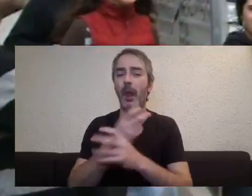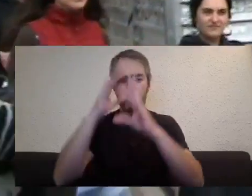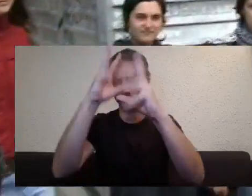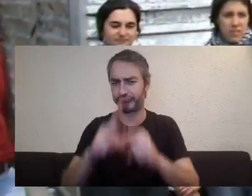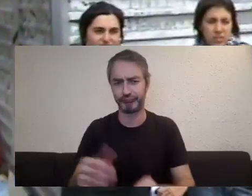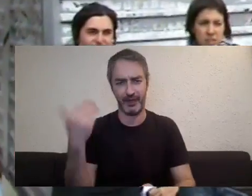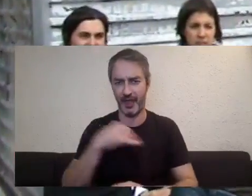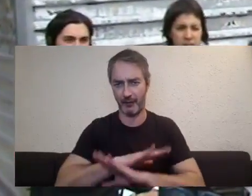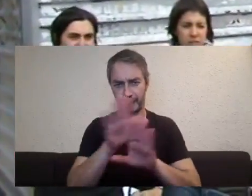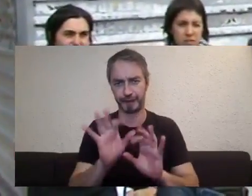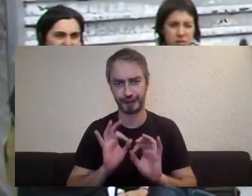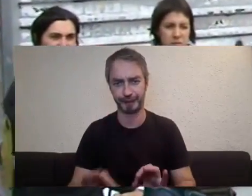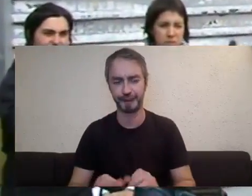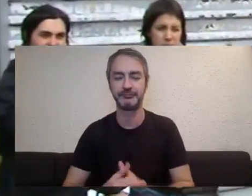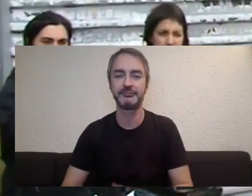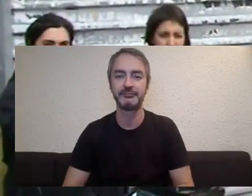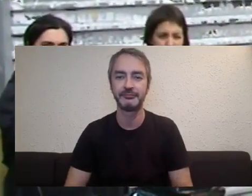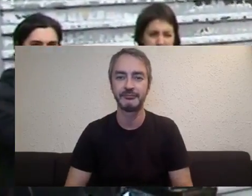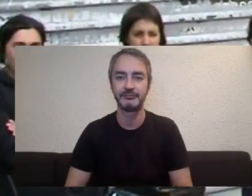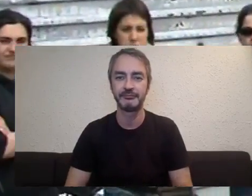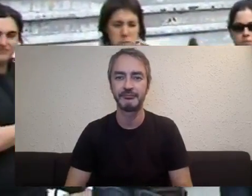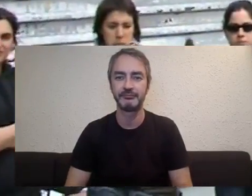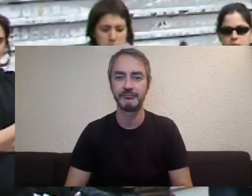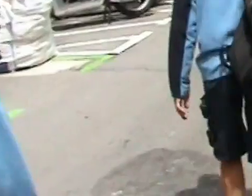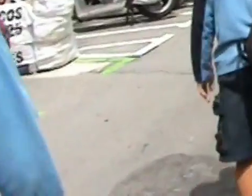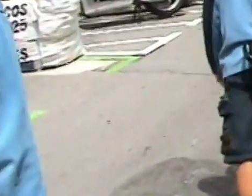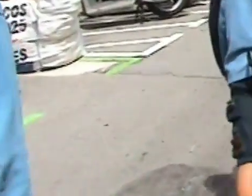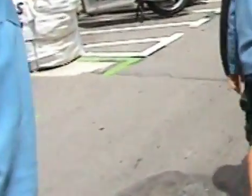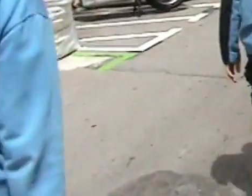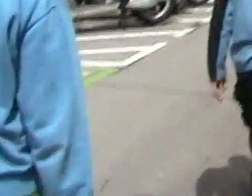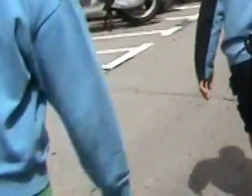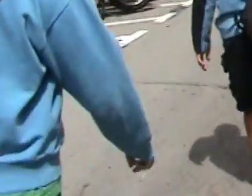Des del setembre i el novembre ja està acabat.